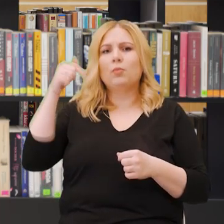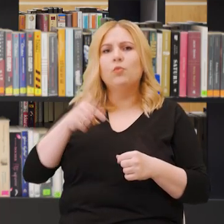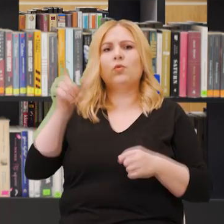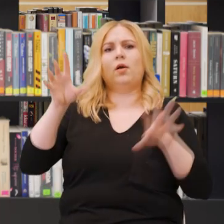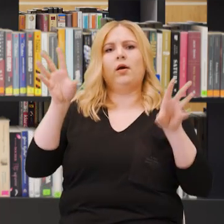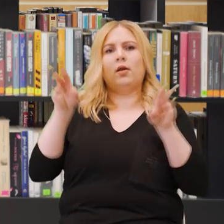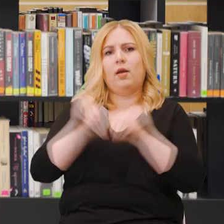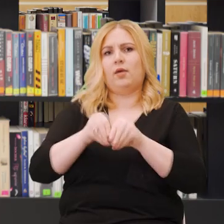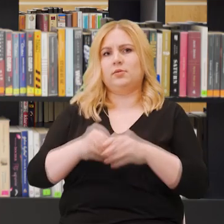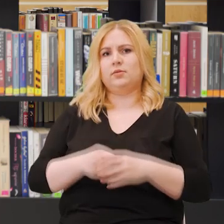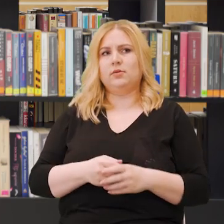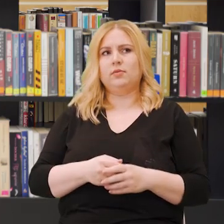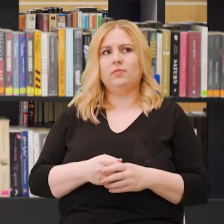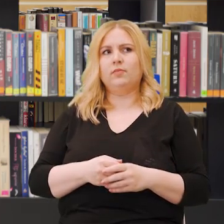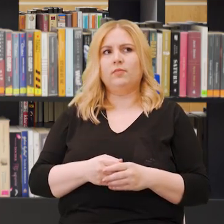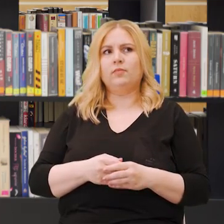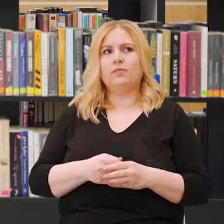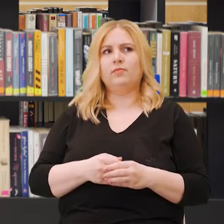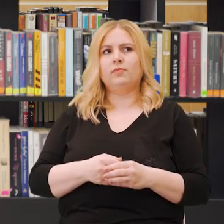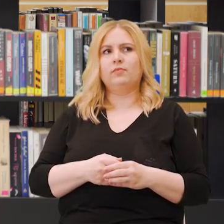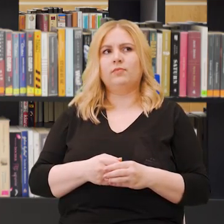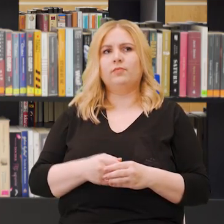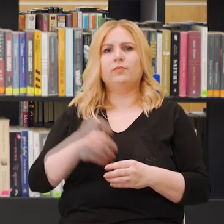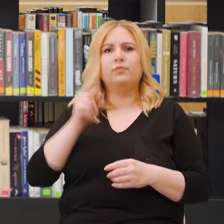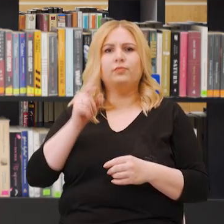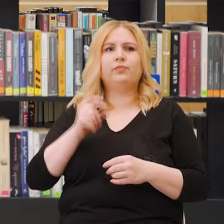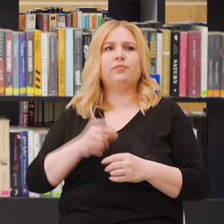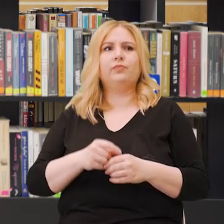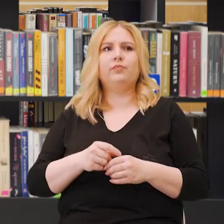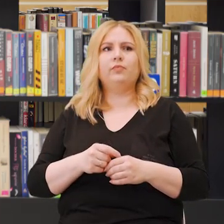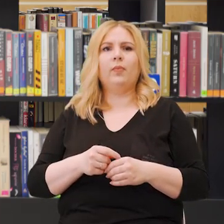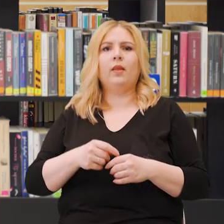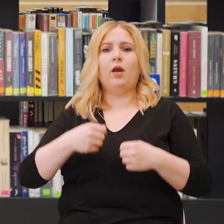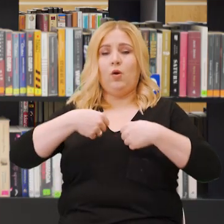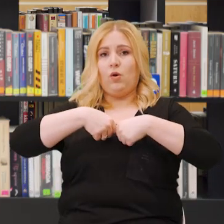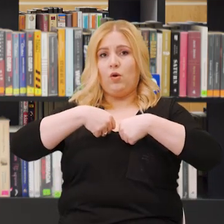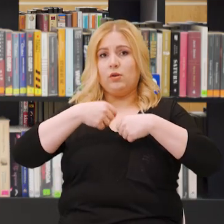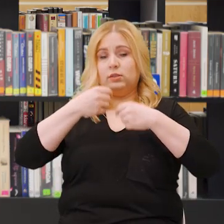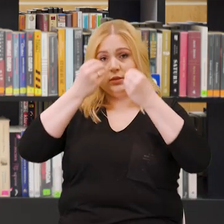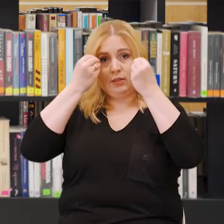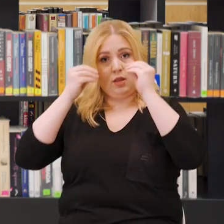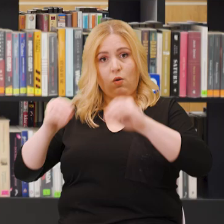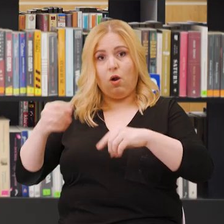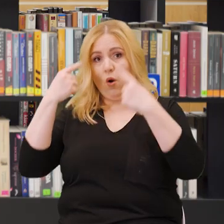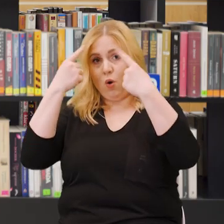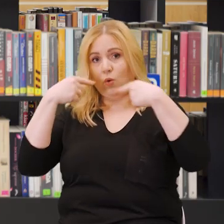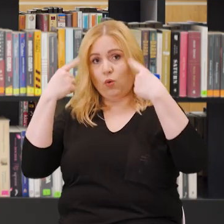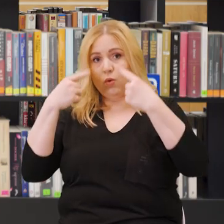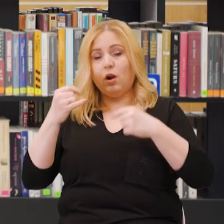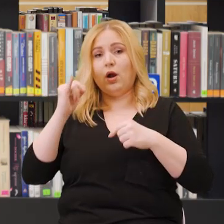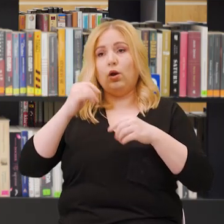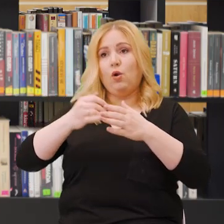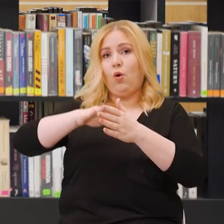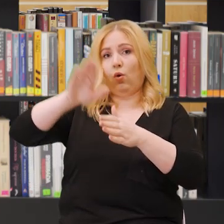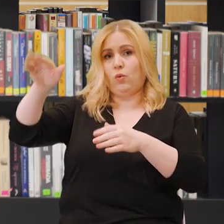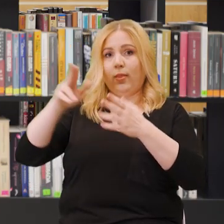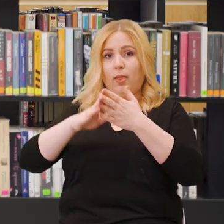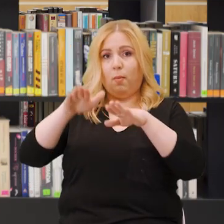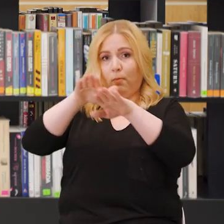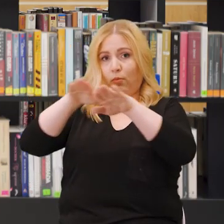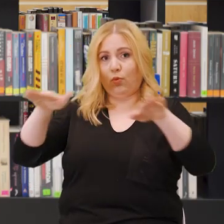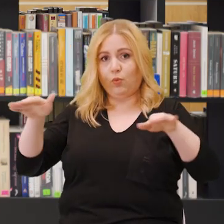szansę znaczyłoby okazać niewybaczalny bezwład i głupotę. Zdjęła ostrożnie okulary i odłożyła je na